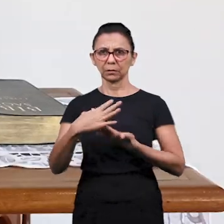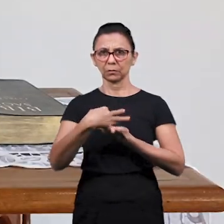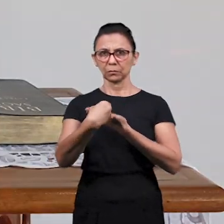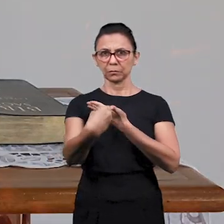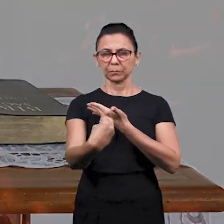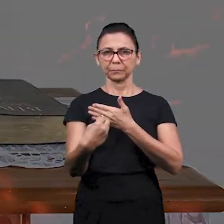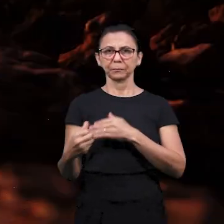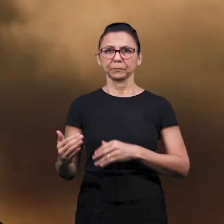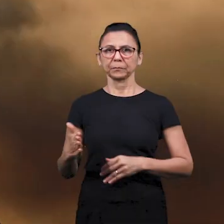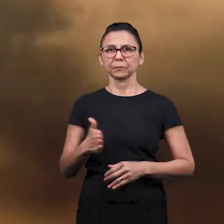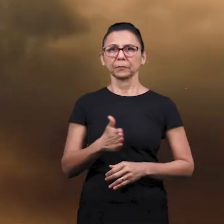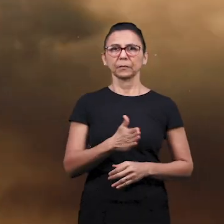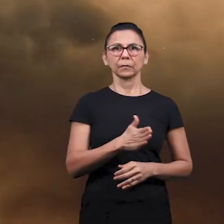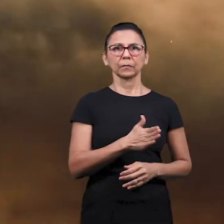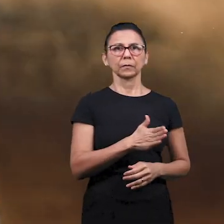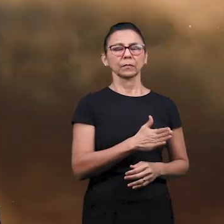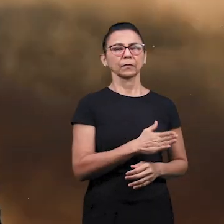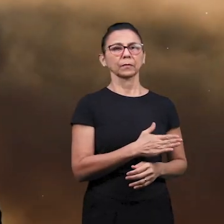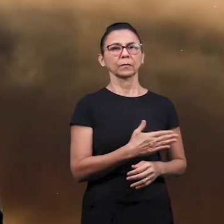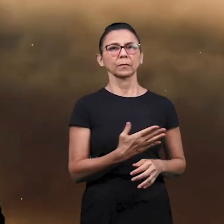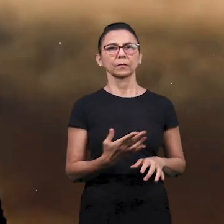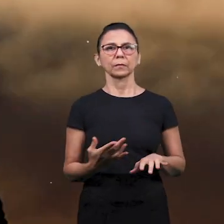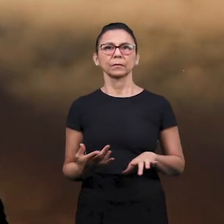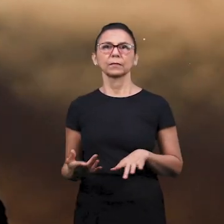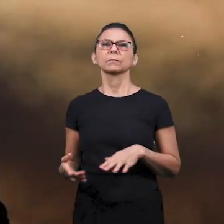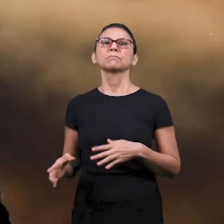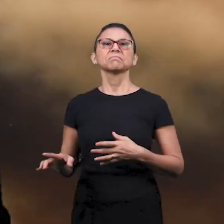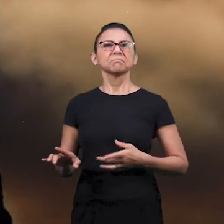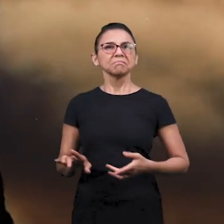те, кто знает слова, пойте вместе с нами.